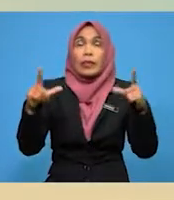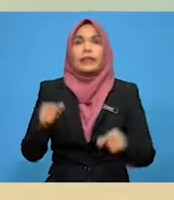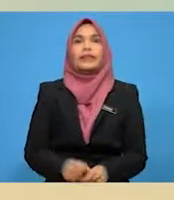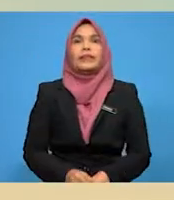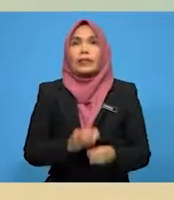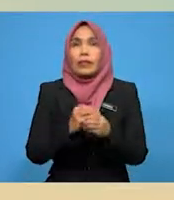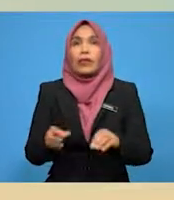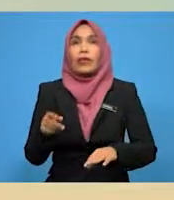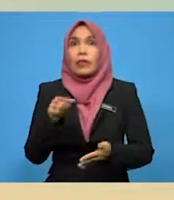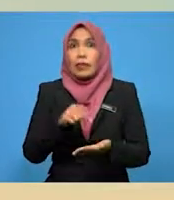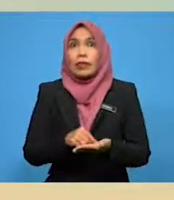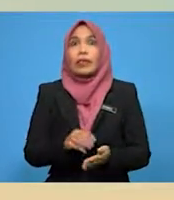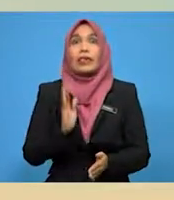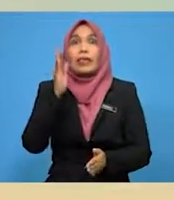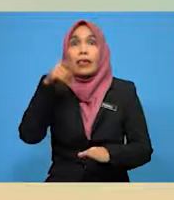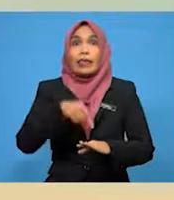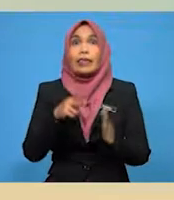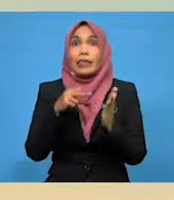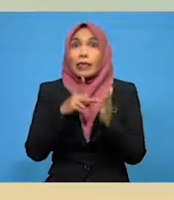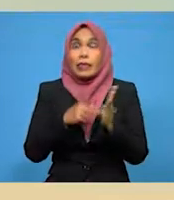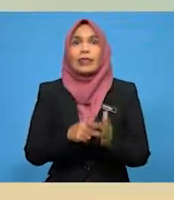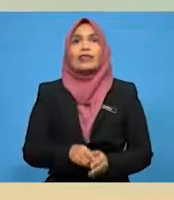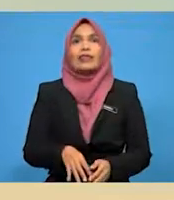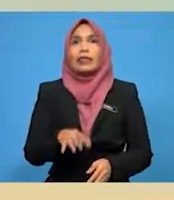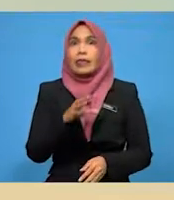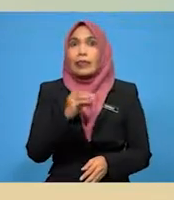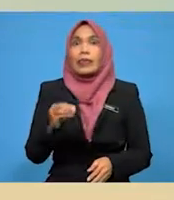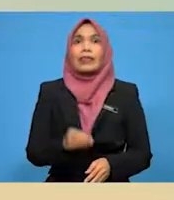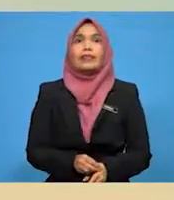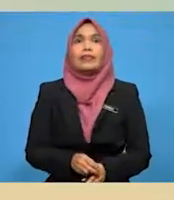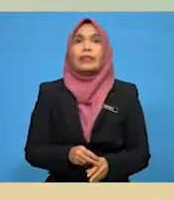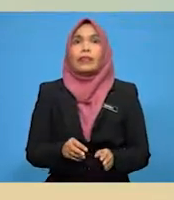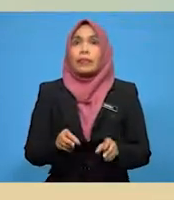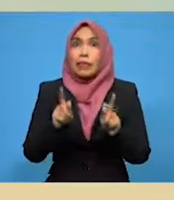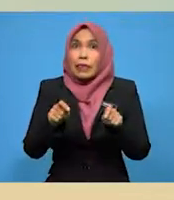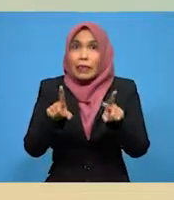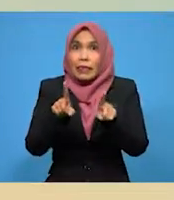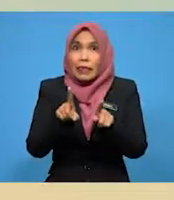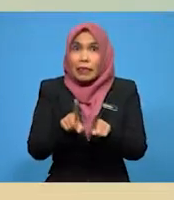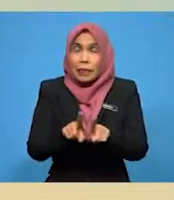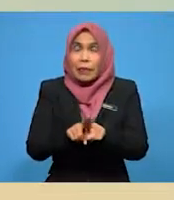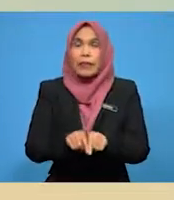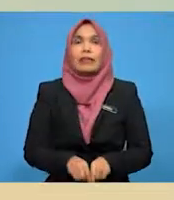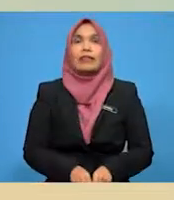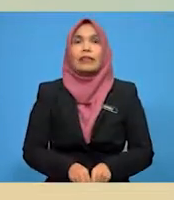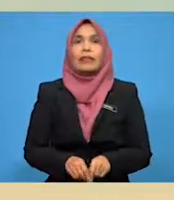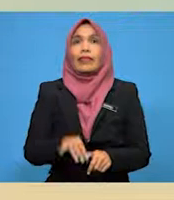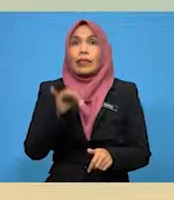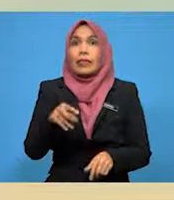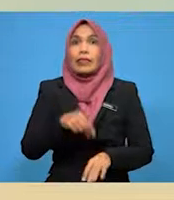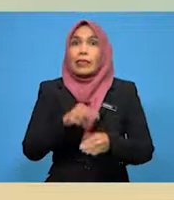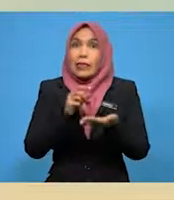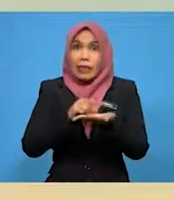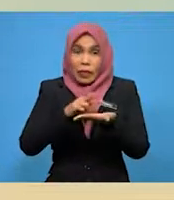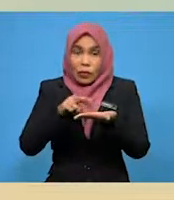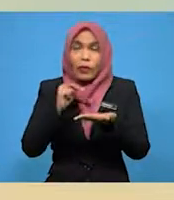Telur ini akan dikira dan dipastikan bilangannya sama seperti yang telah direkodkan dalam rekod penghantaran